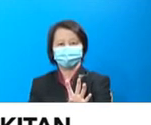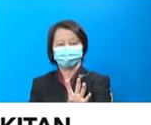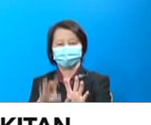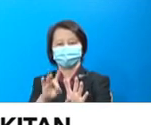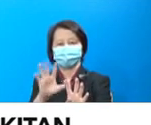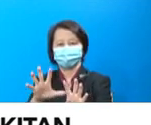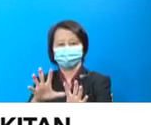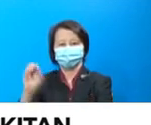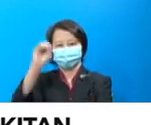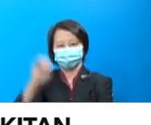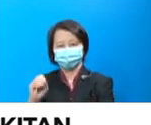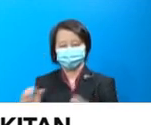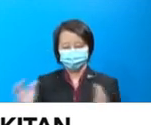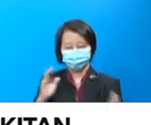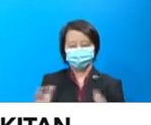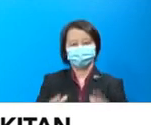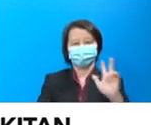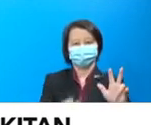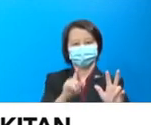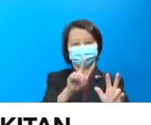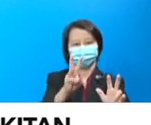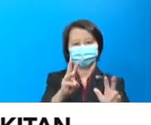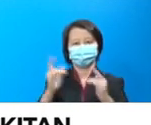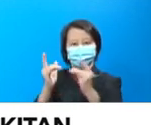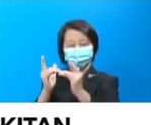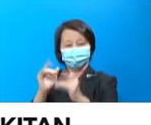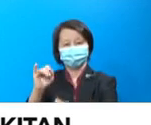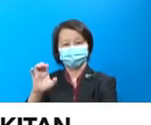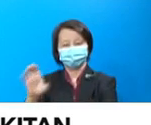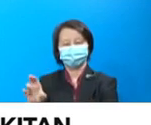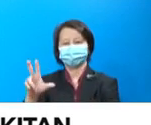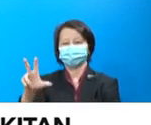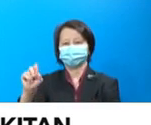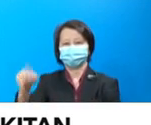100 berbanding 316 katilayu pada